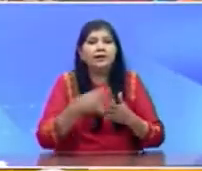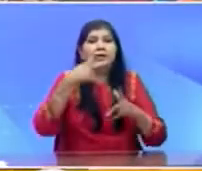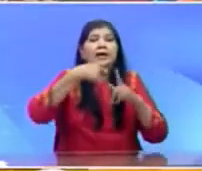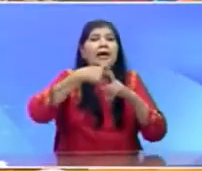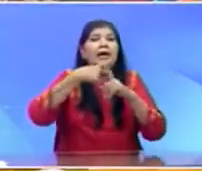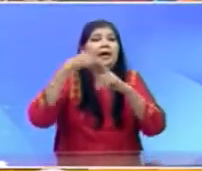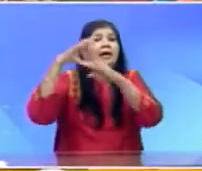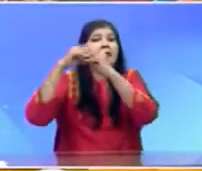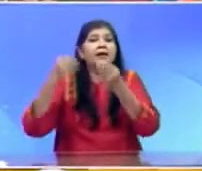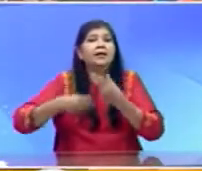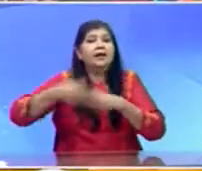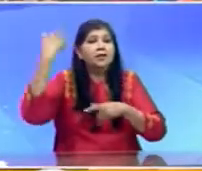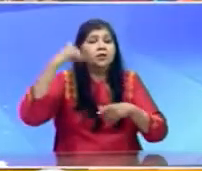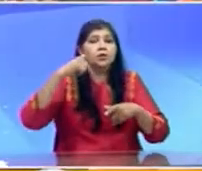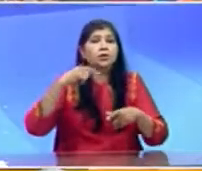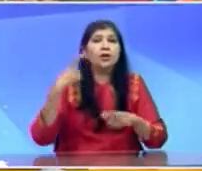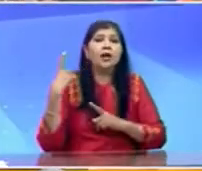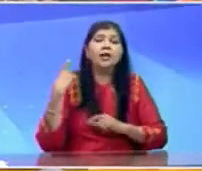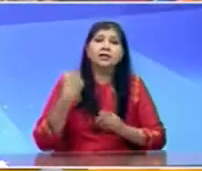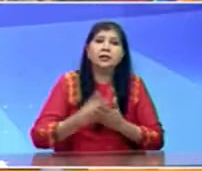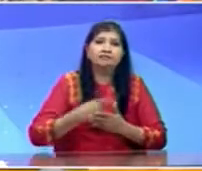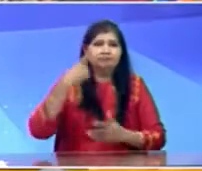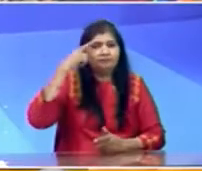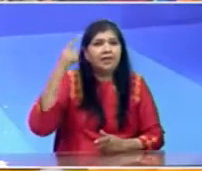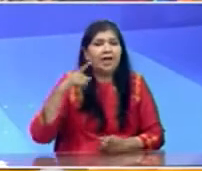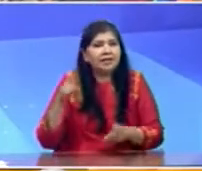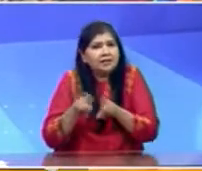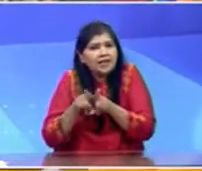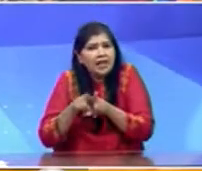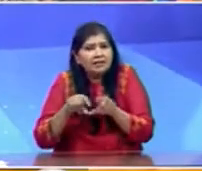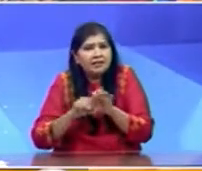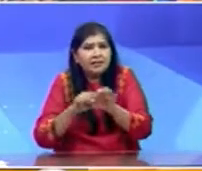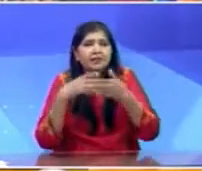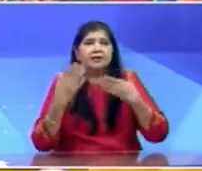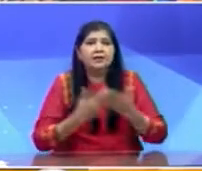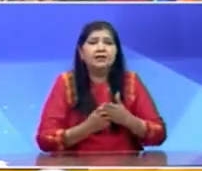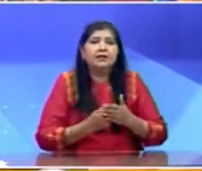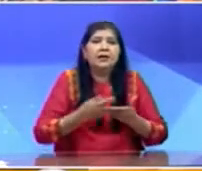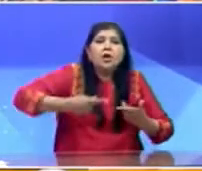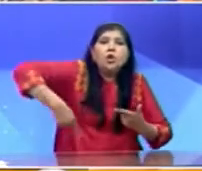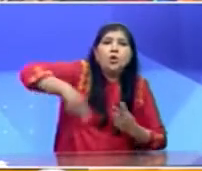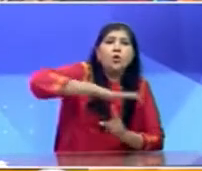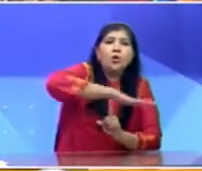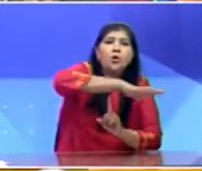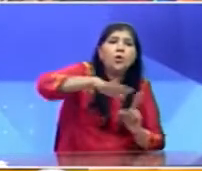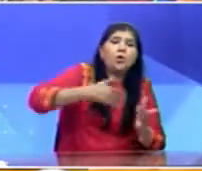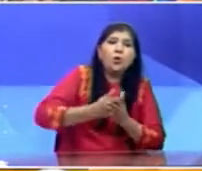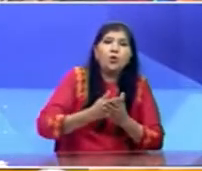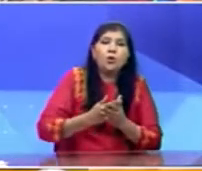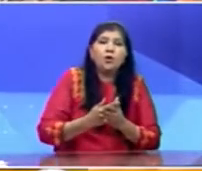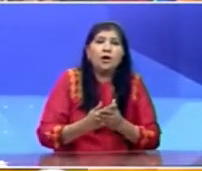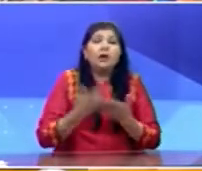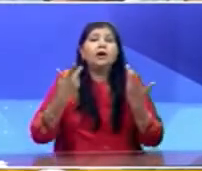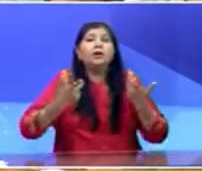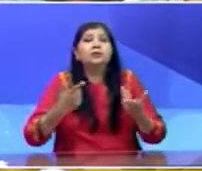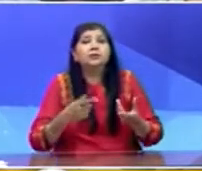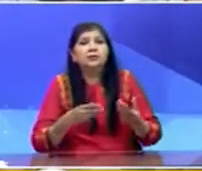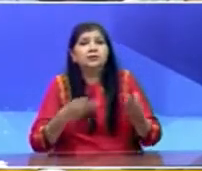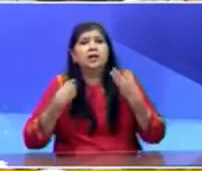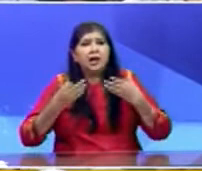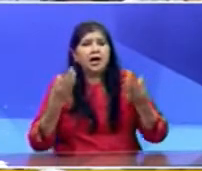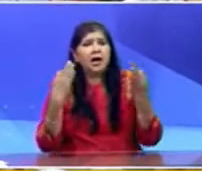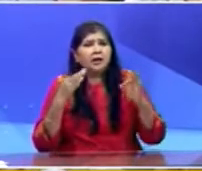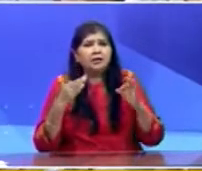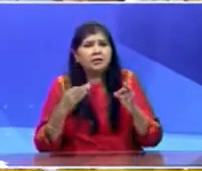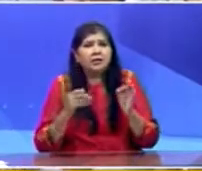के महान स्वतंत्रता सेनानियों को याद करने के साथ ही स्थानीय साहित्यिक उपलब्धियों को भी सामने लाने